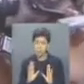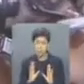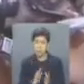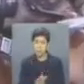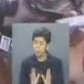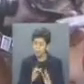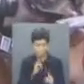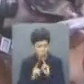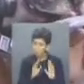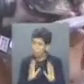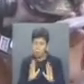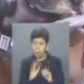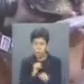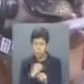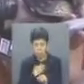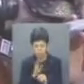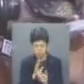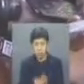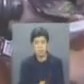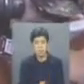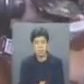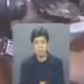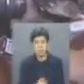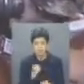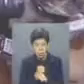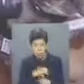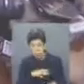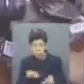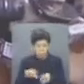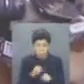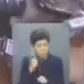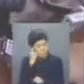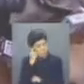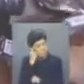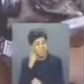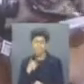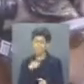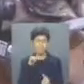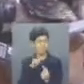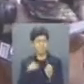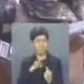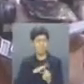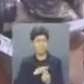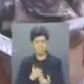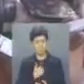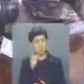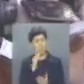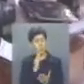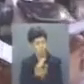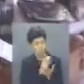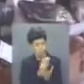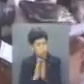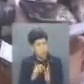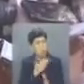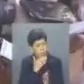าพูดหรือมาทำหรือมาเคลื่อนไหวก็ไม่สมควรนะฮะก็ควรจะยุติซะไม่ดีกว่าหรือ